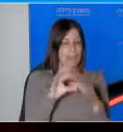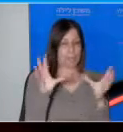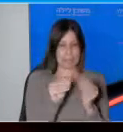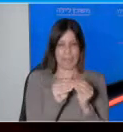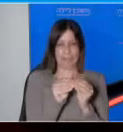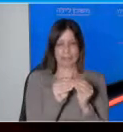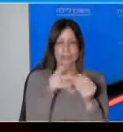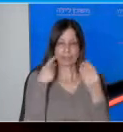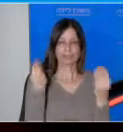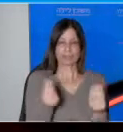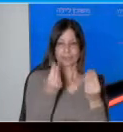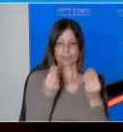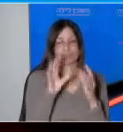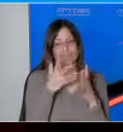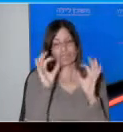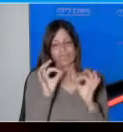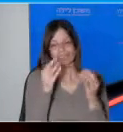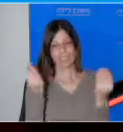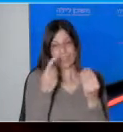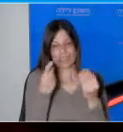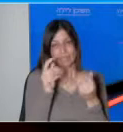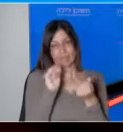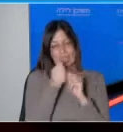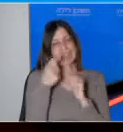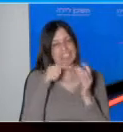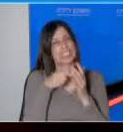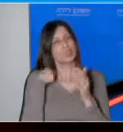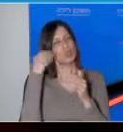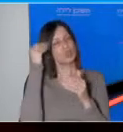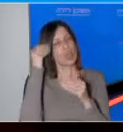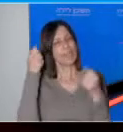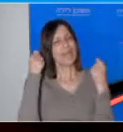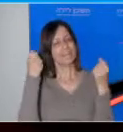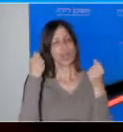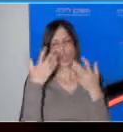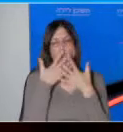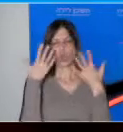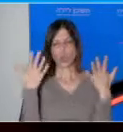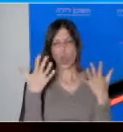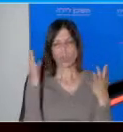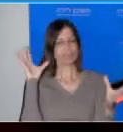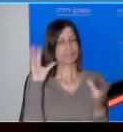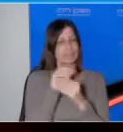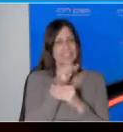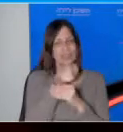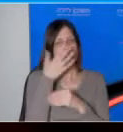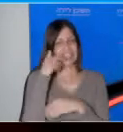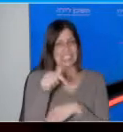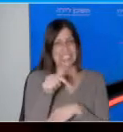ביחד באיזה משהו, יכול להיות שבאמת הדבר הזה היה משנה, כי אנחנו זוכרים הפגנות גדולות שהיו לאורך ההיסטוריה של מדינת